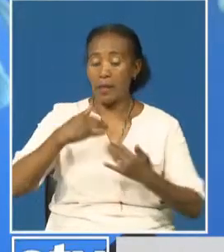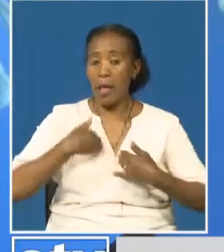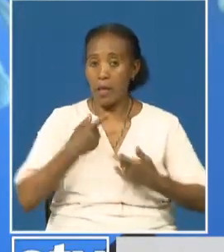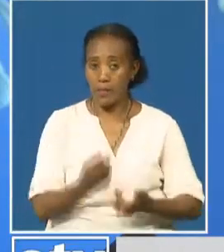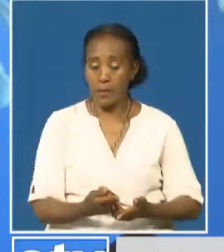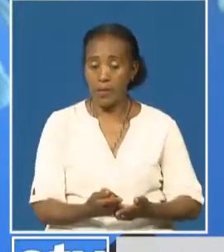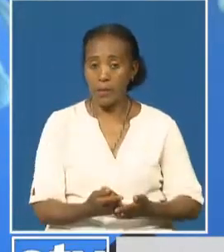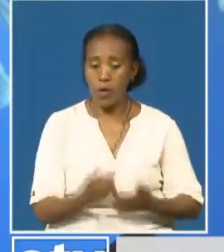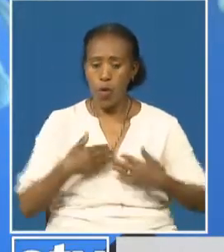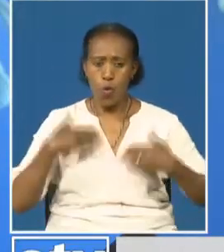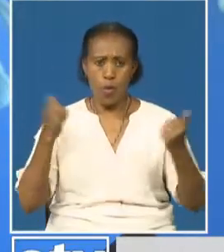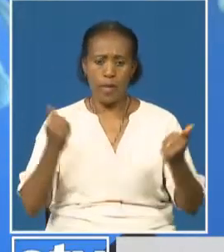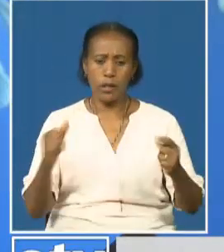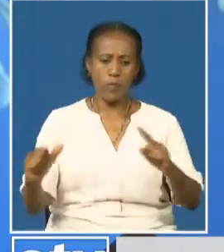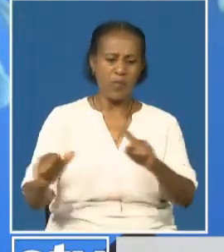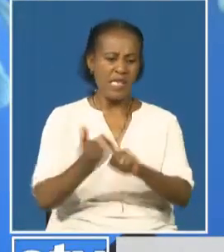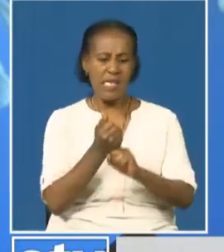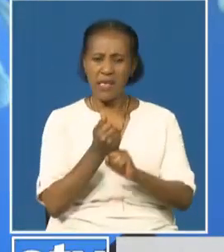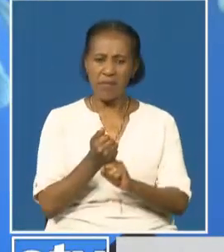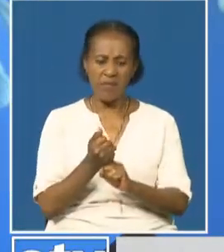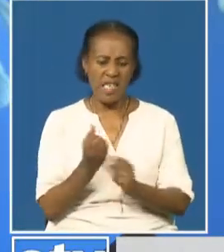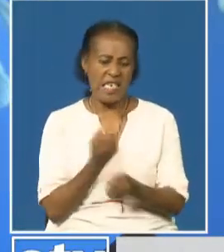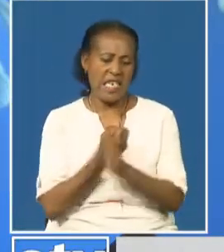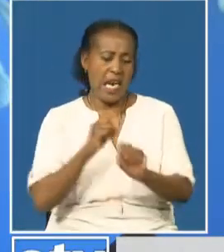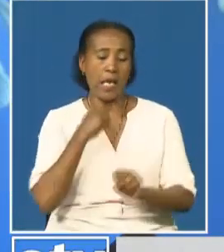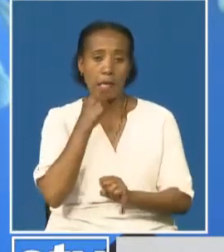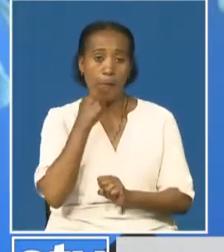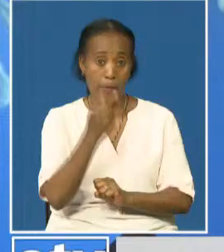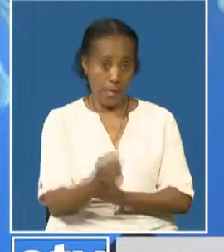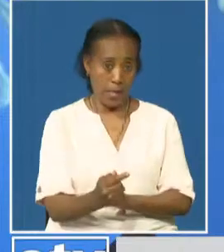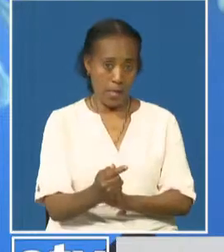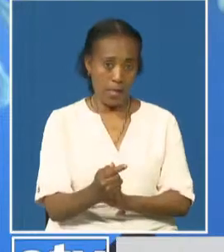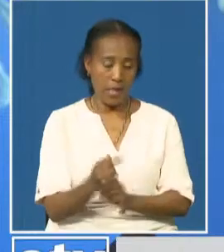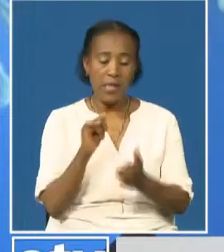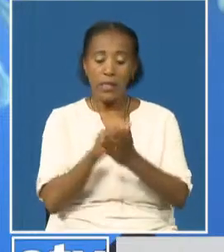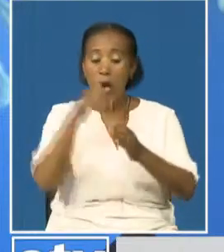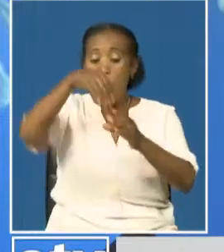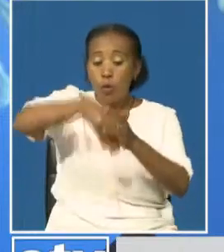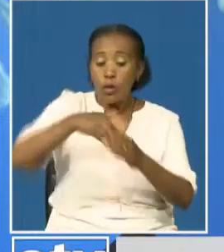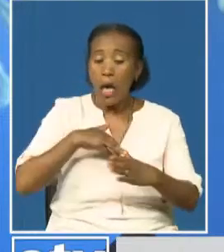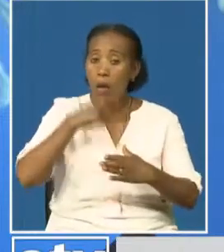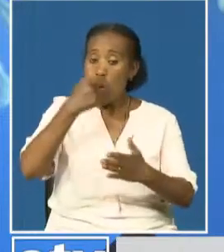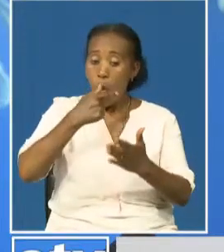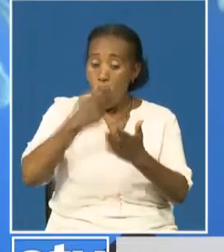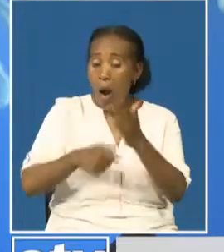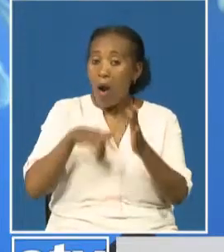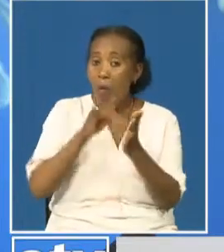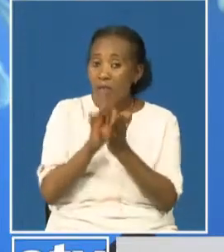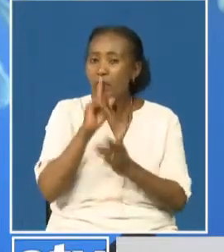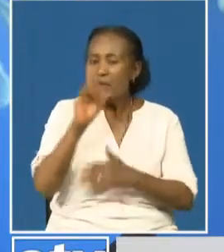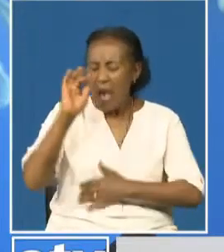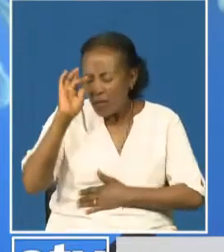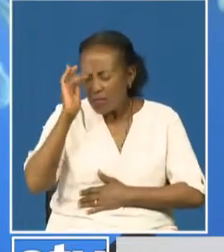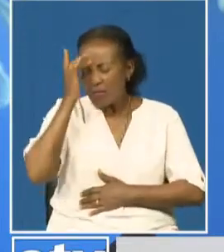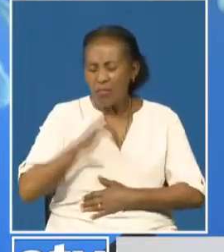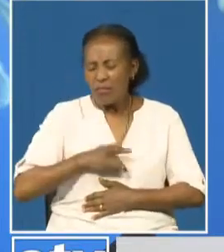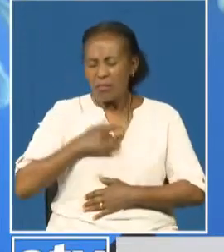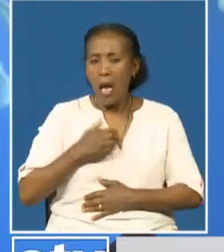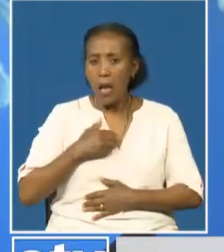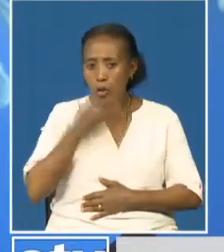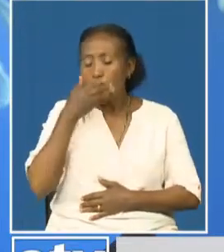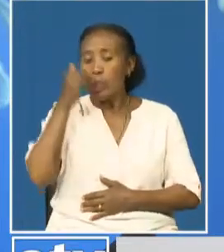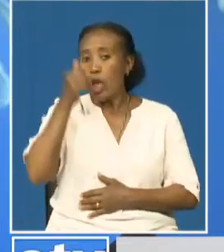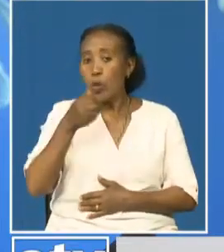ያለብን ወጣቶች ቢዘንም እንድናለን የሚል እና እዛ ውስጥ ያለውን ዋጋ መክፈል ምን ያህል ፔን እንዳለው የተሻላቸው